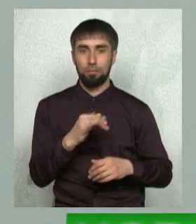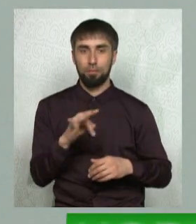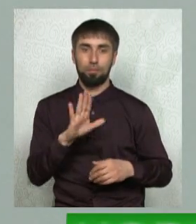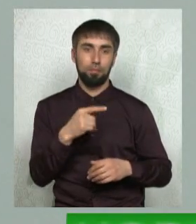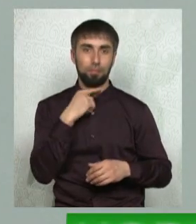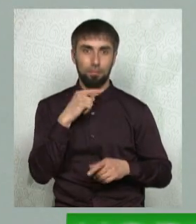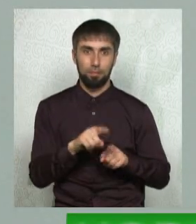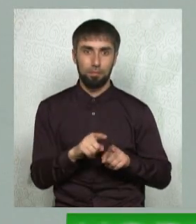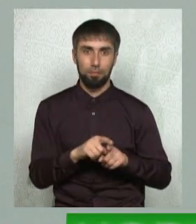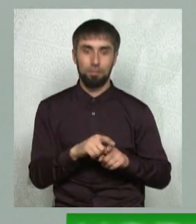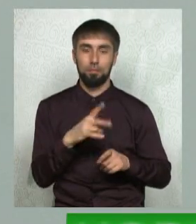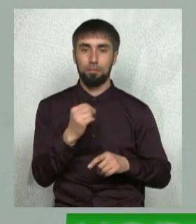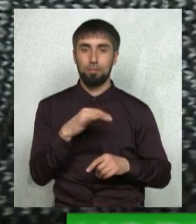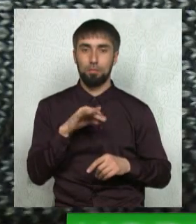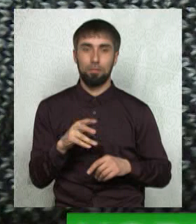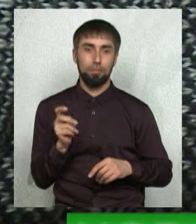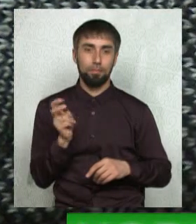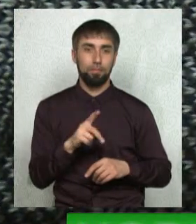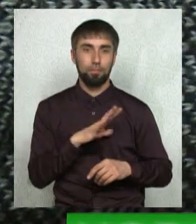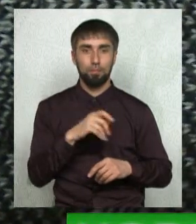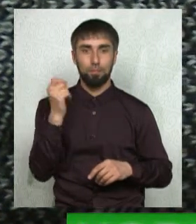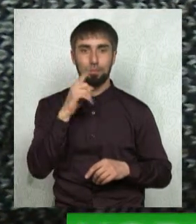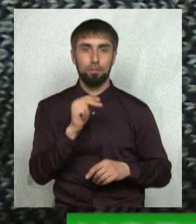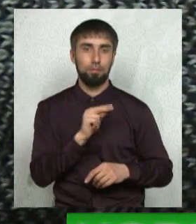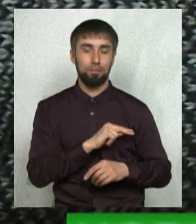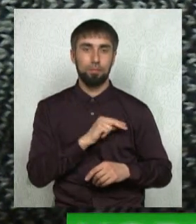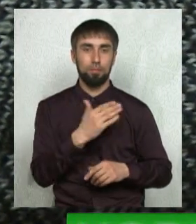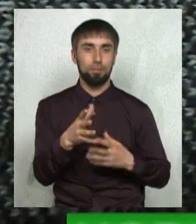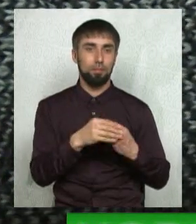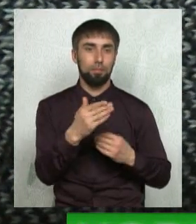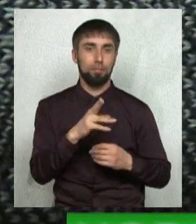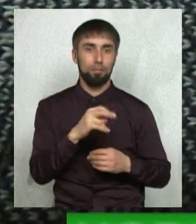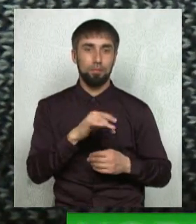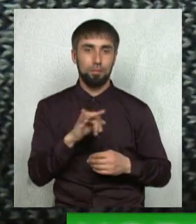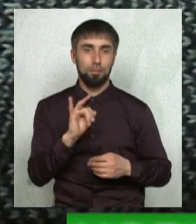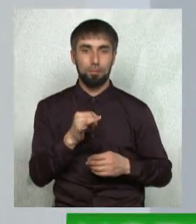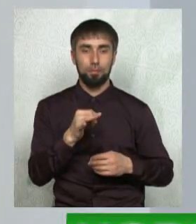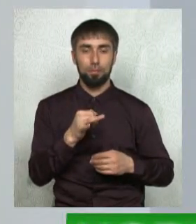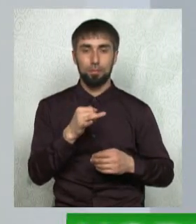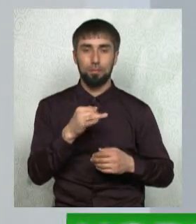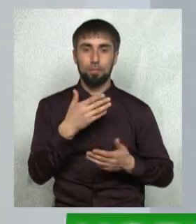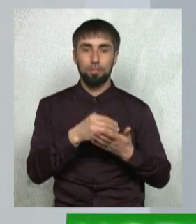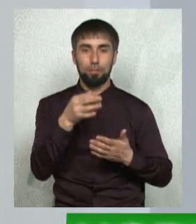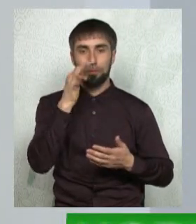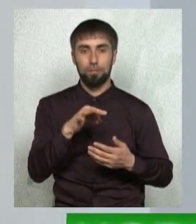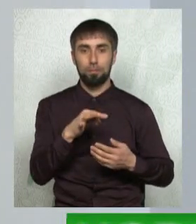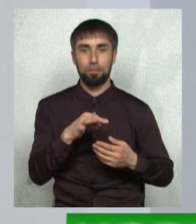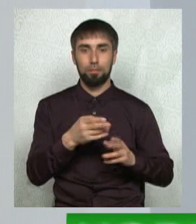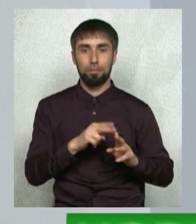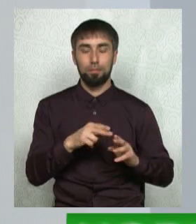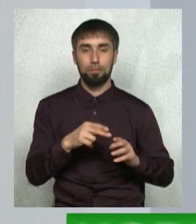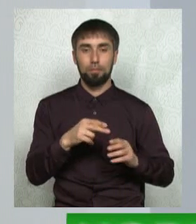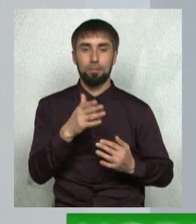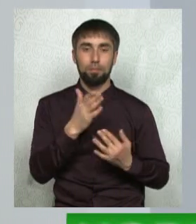и в Ингушетии. На тренинг пришла, чтобы узнать, как работают коллеги и поделиться своим опытом. Методика основывается на том, что